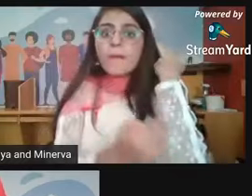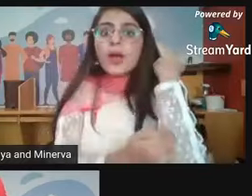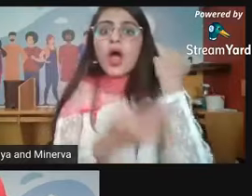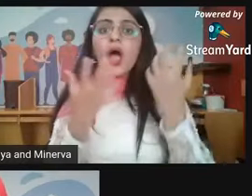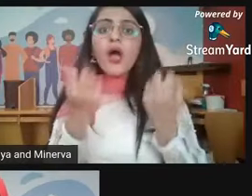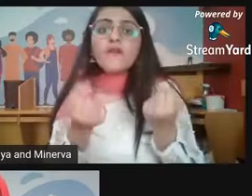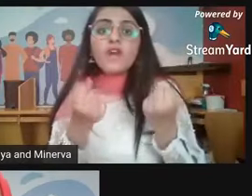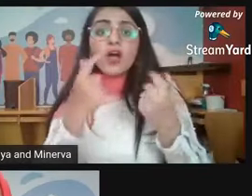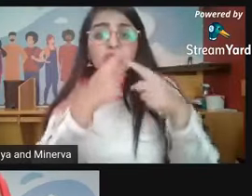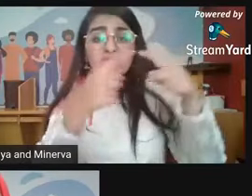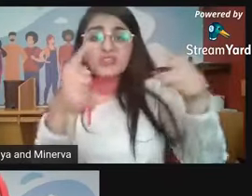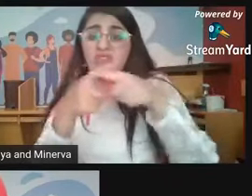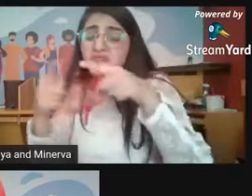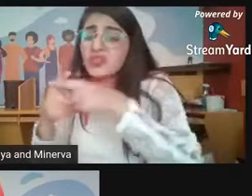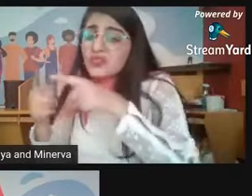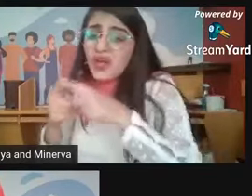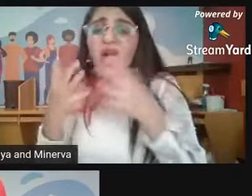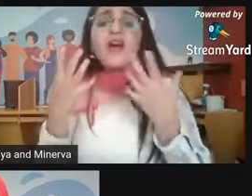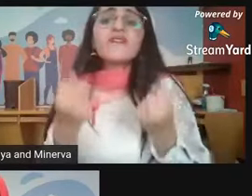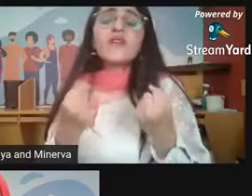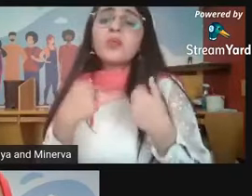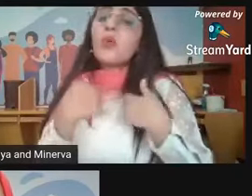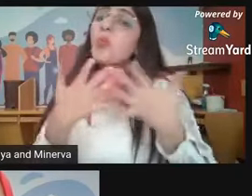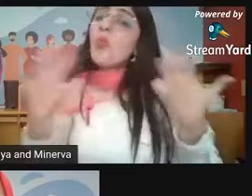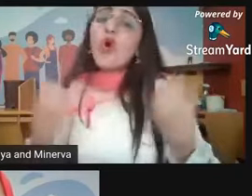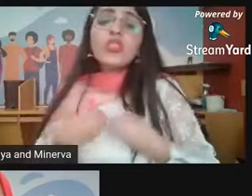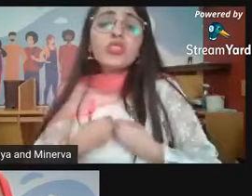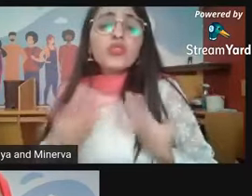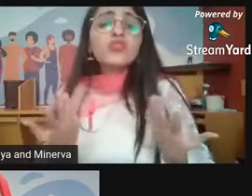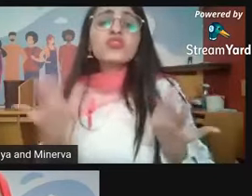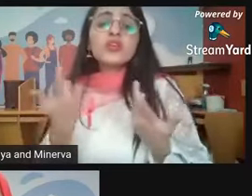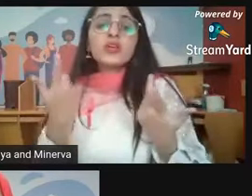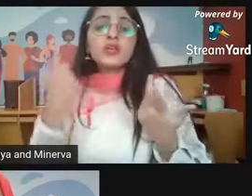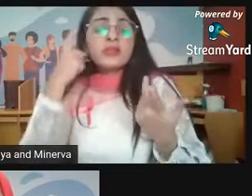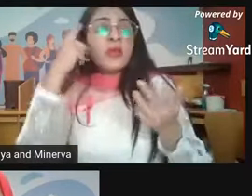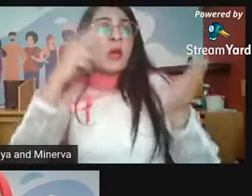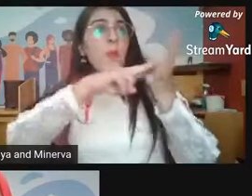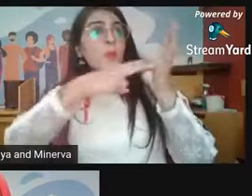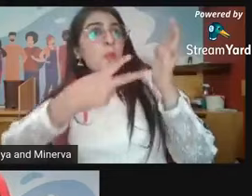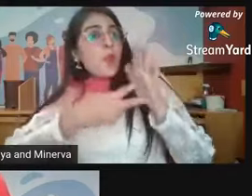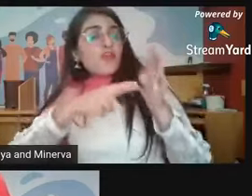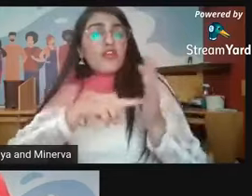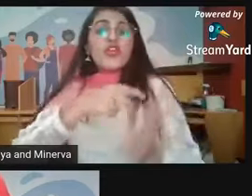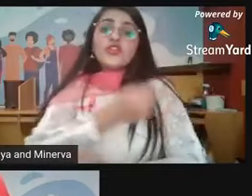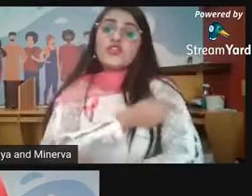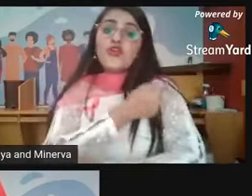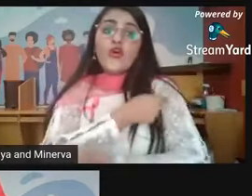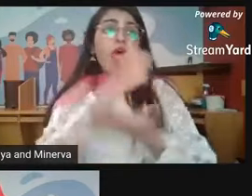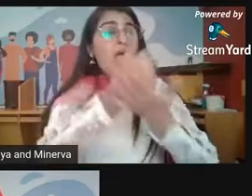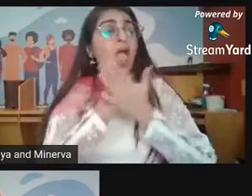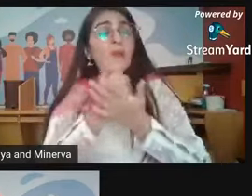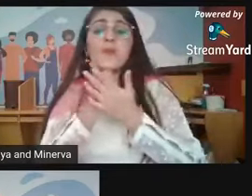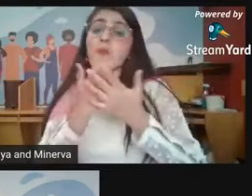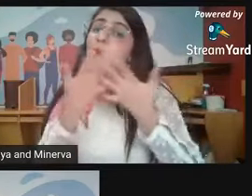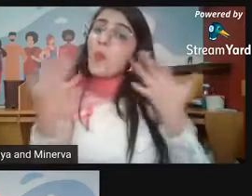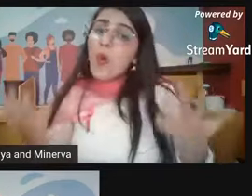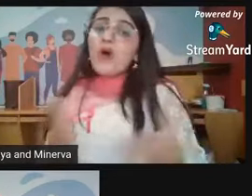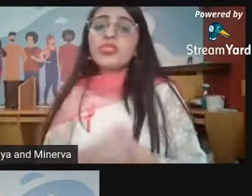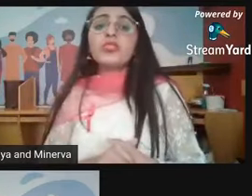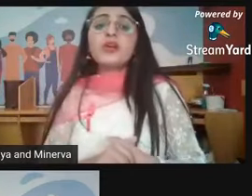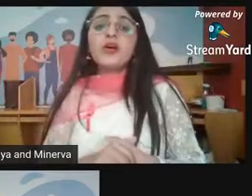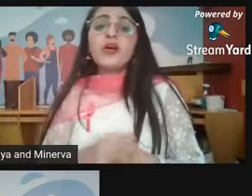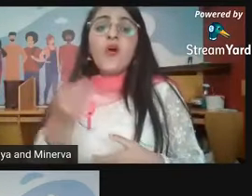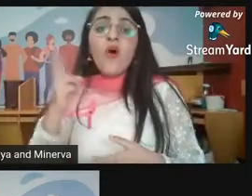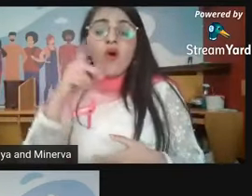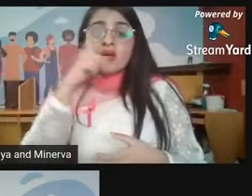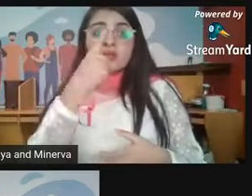बहुत सारी चीजें होती है फर्स्टली आई एम ग्लैड दैट आई हैड बीन हैंडल्ड विद अ वेरी प्रोफेशनल डॉक्टर्स हु मतलब हु टुक मी